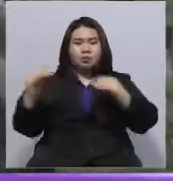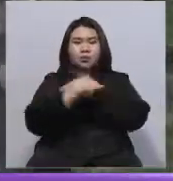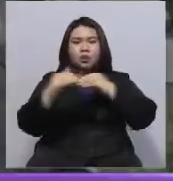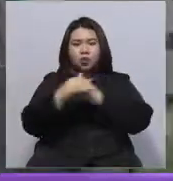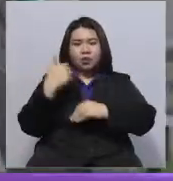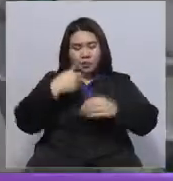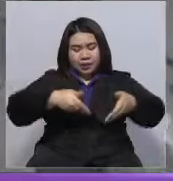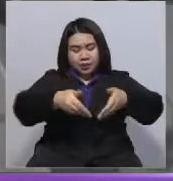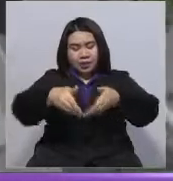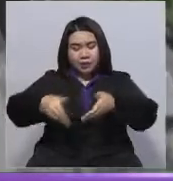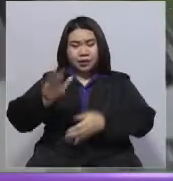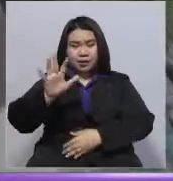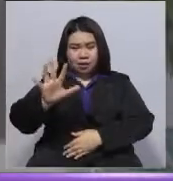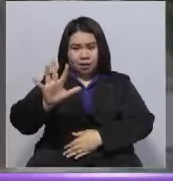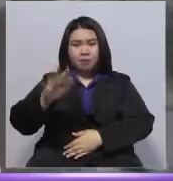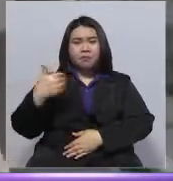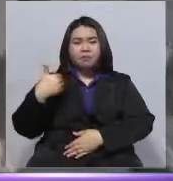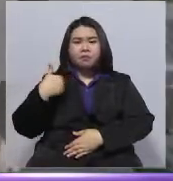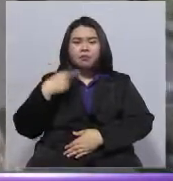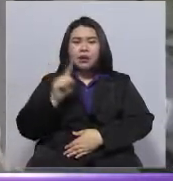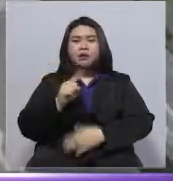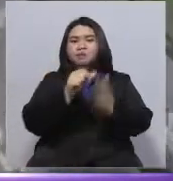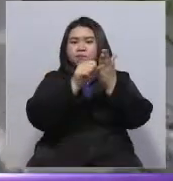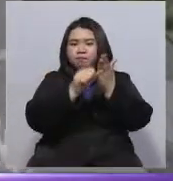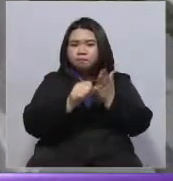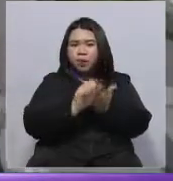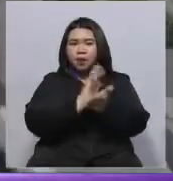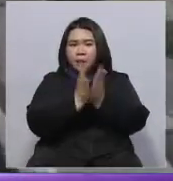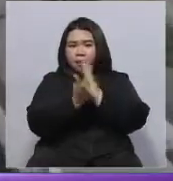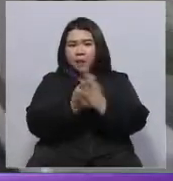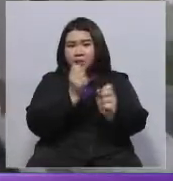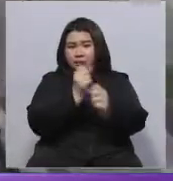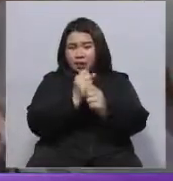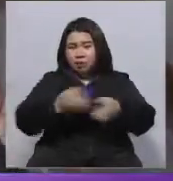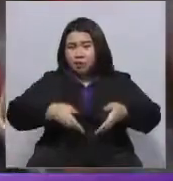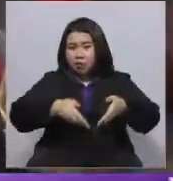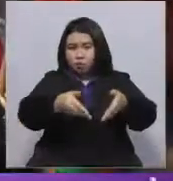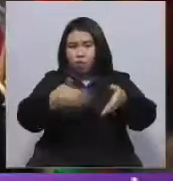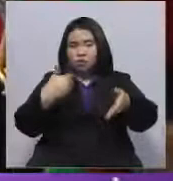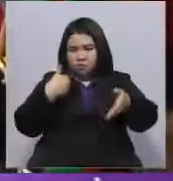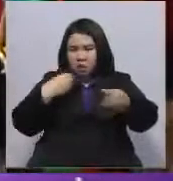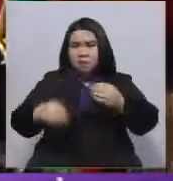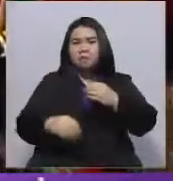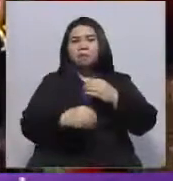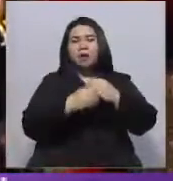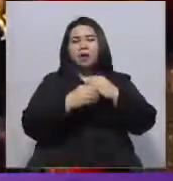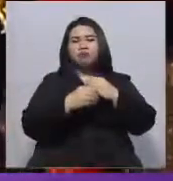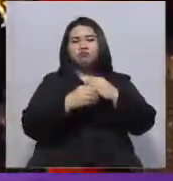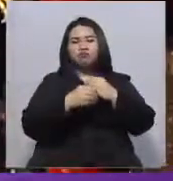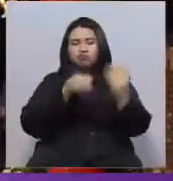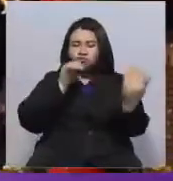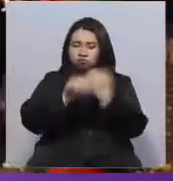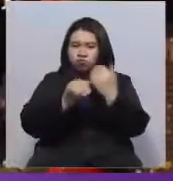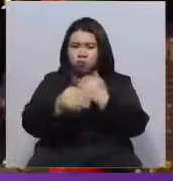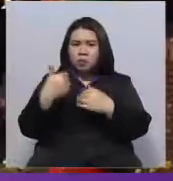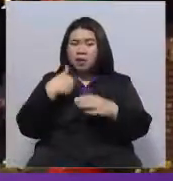ทางและการสนับสนุนการปรับปรุงเพื่อเพิ่มประสิทธิภาพการใช้เส้นทางโดยการเพิ่มช่องทางจราจรรองรับการพั